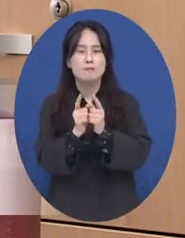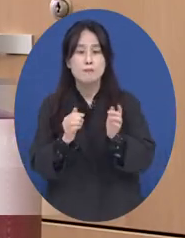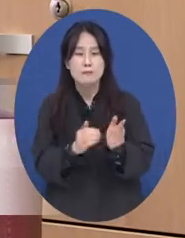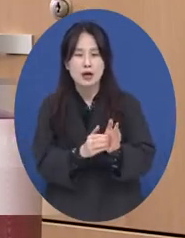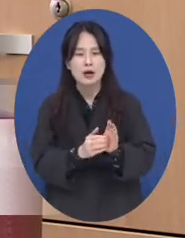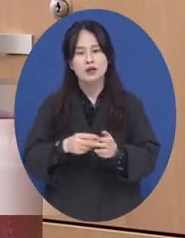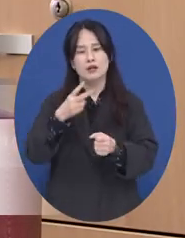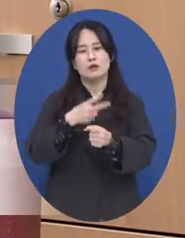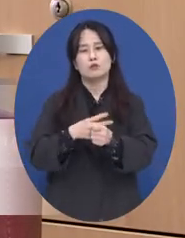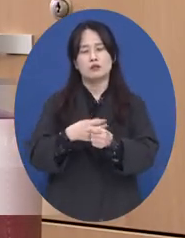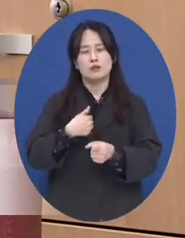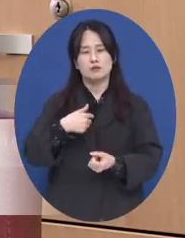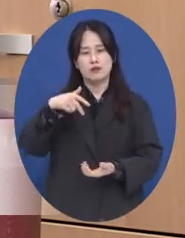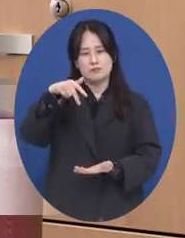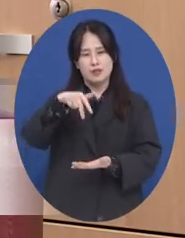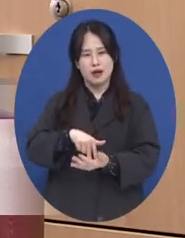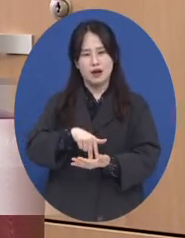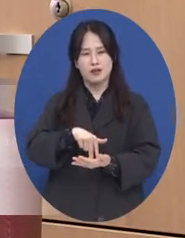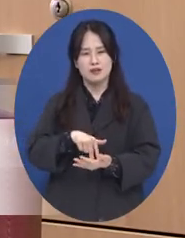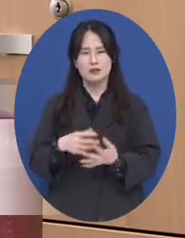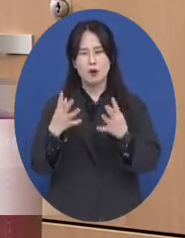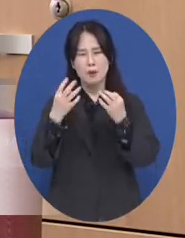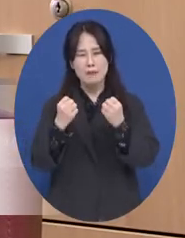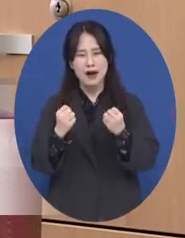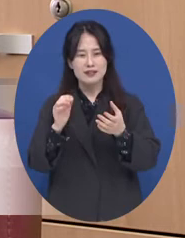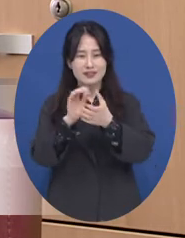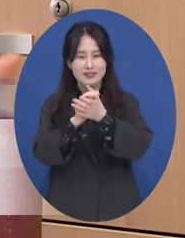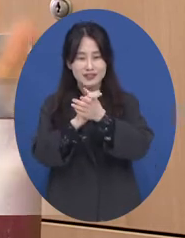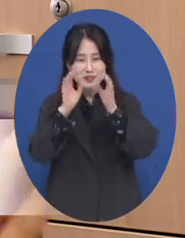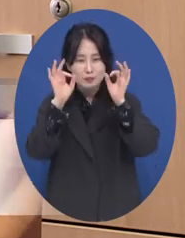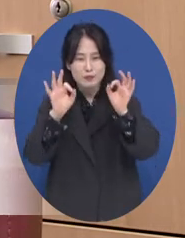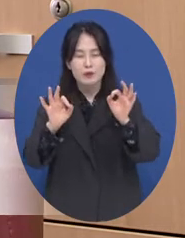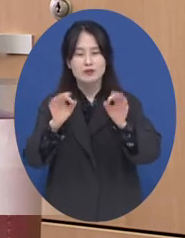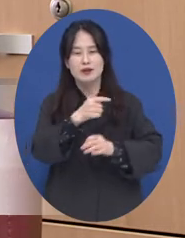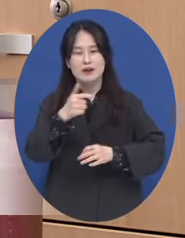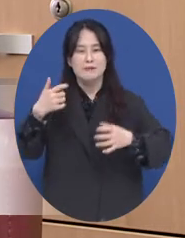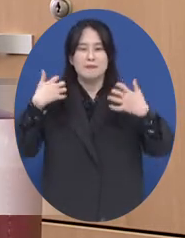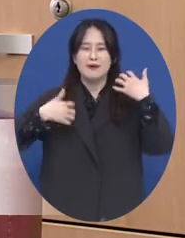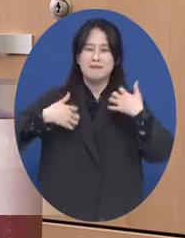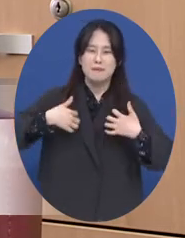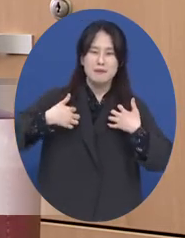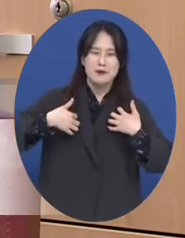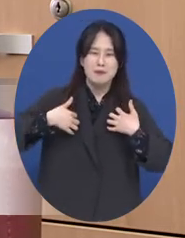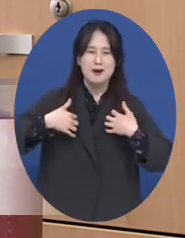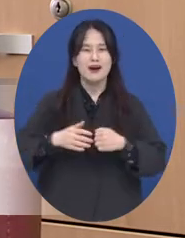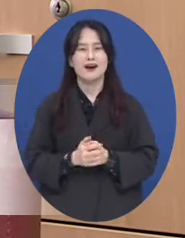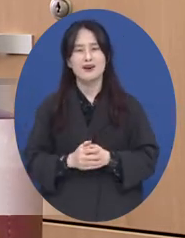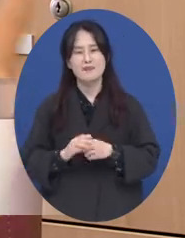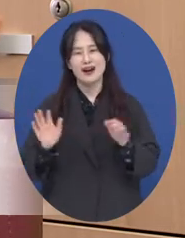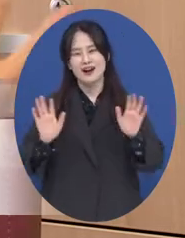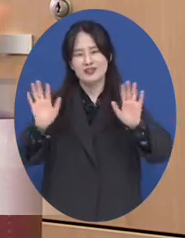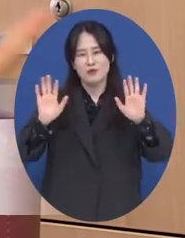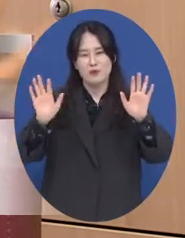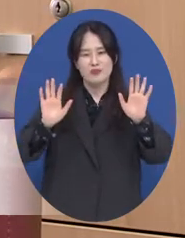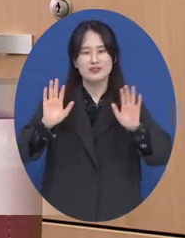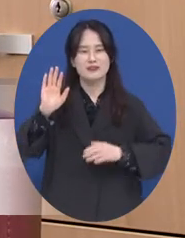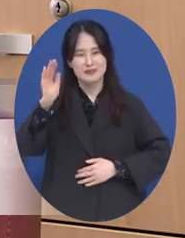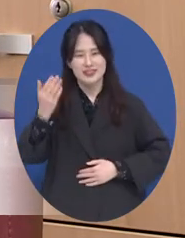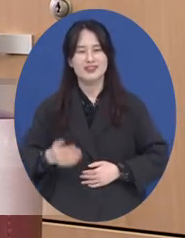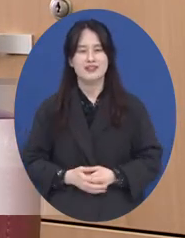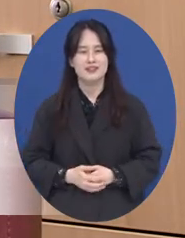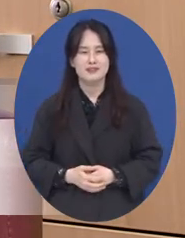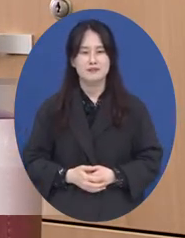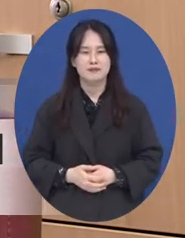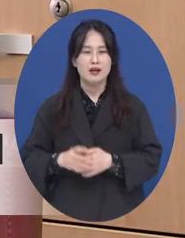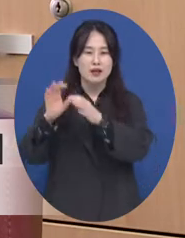만남을 가졌는데 정말 교사인 저 입장에서도 이렇게 많은 친구들을 보니까 너무나 반가워서 저도 막 이렇게 손을